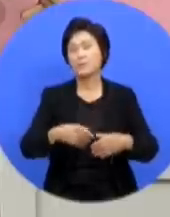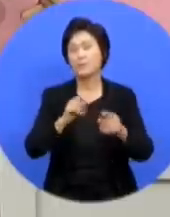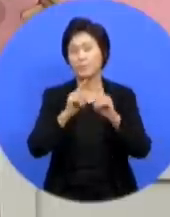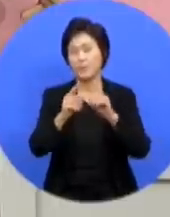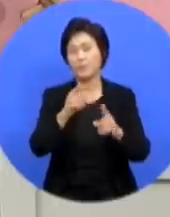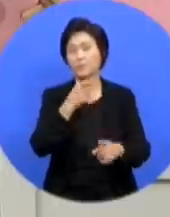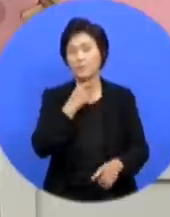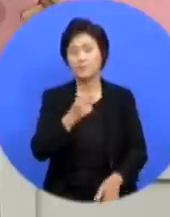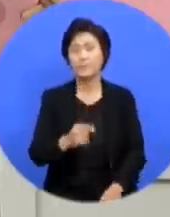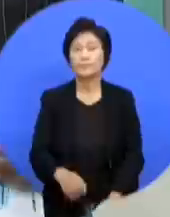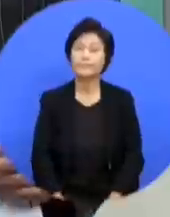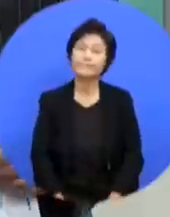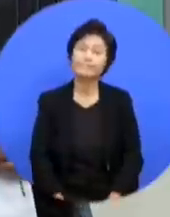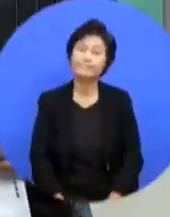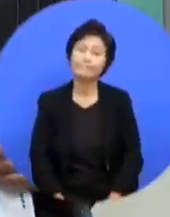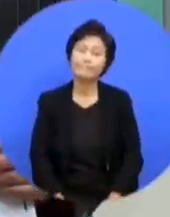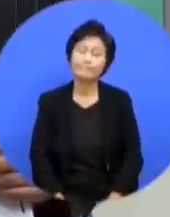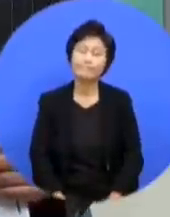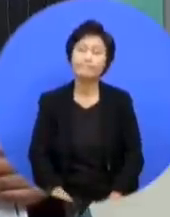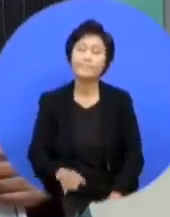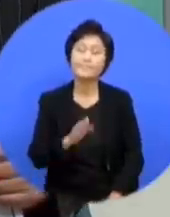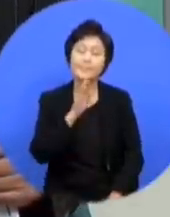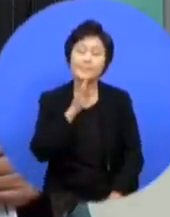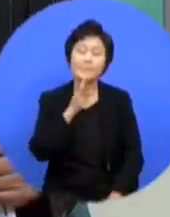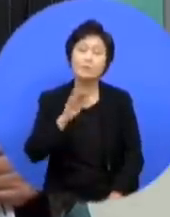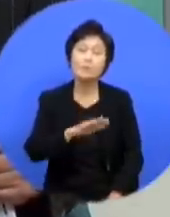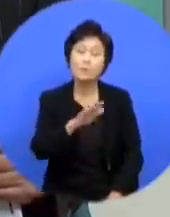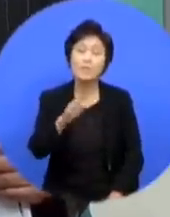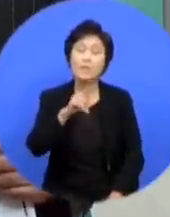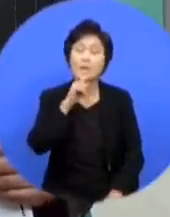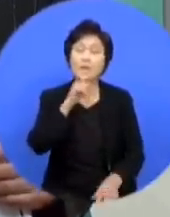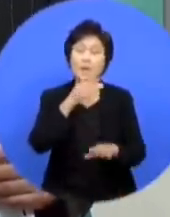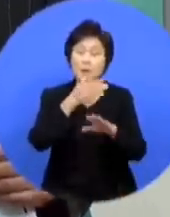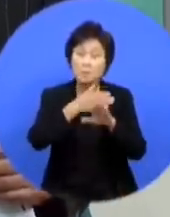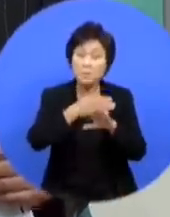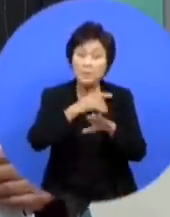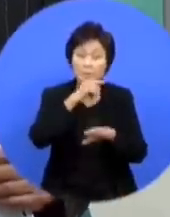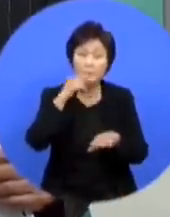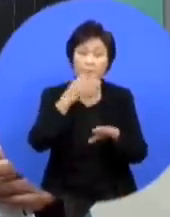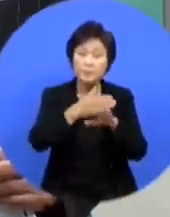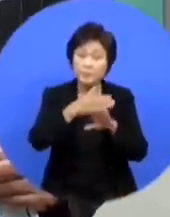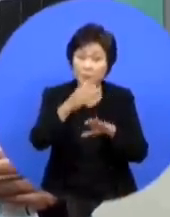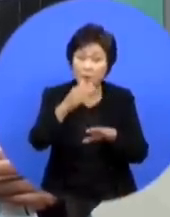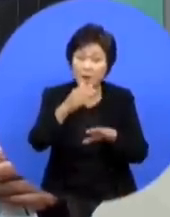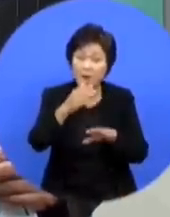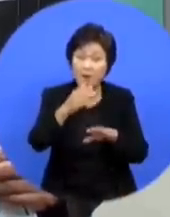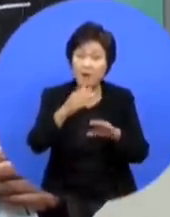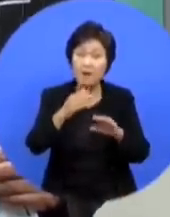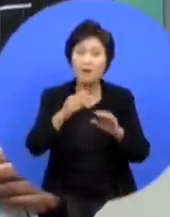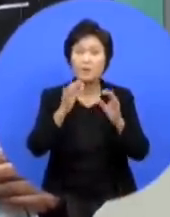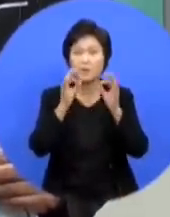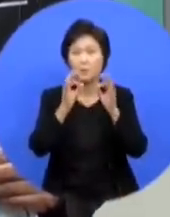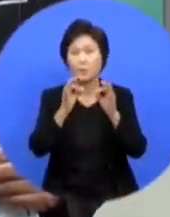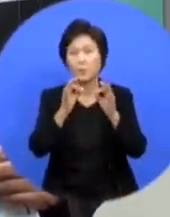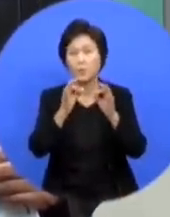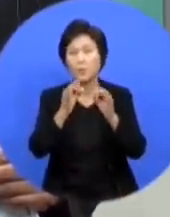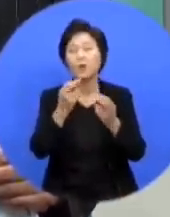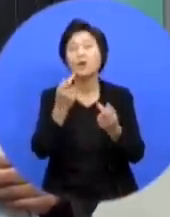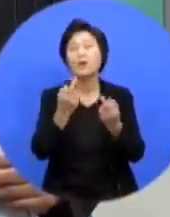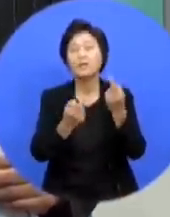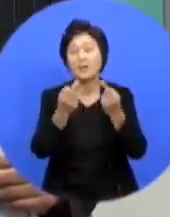예. 사실은 북한을 형제 국가 뭐 그리고 함께 복음 통일 뭐 이런 얘기를 하지만